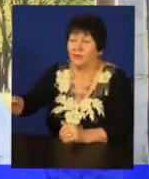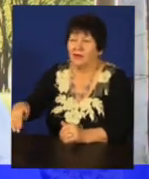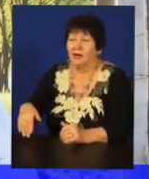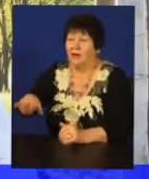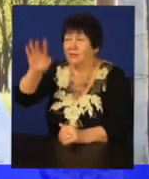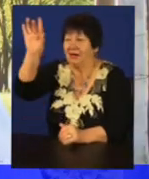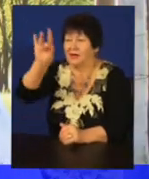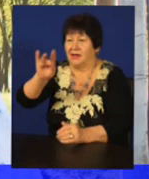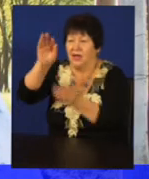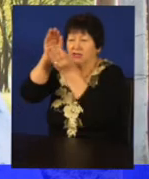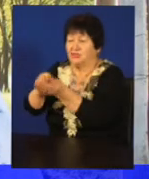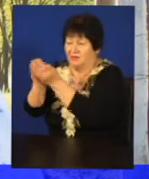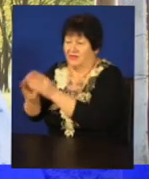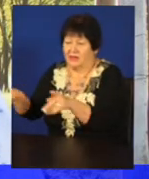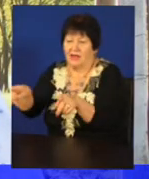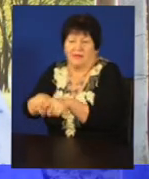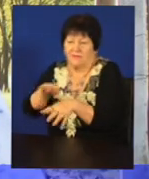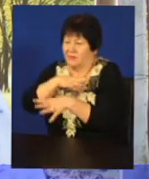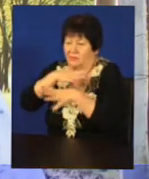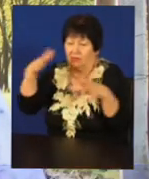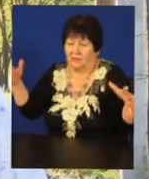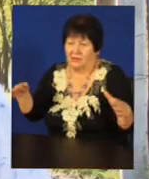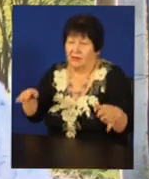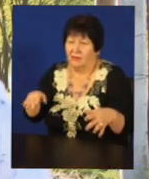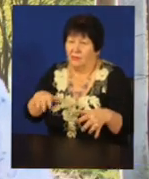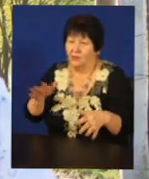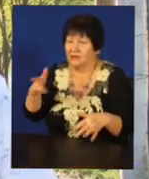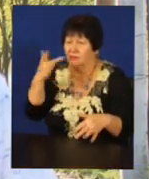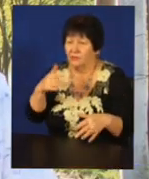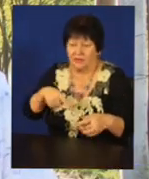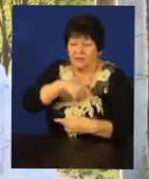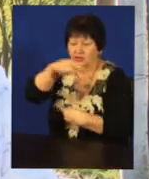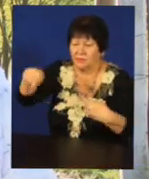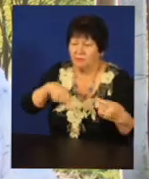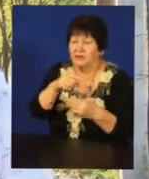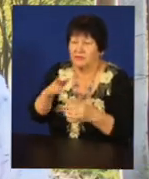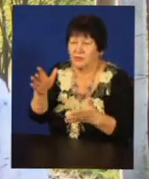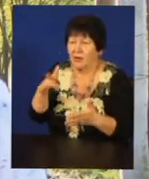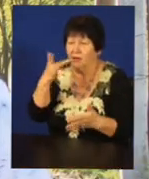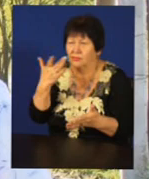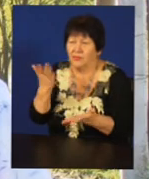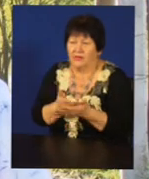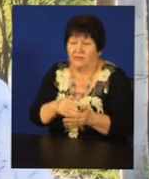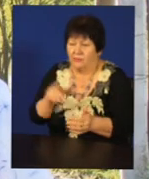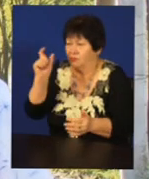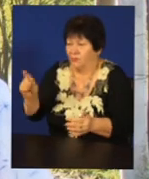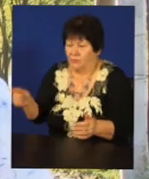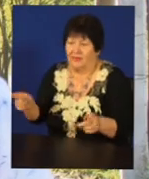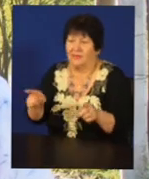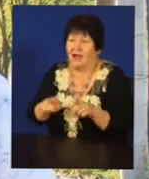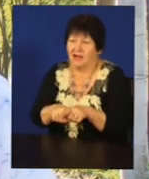Під лінг центірем акуло єсті, домні фереште, гуноїште, коли не мають помінити. Та джур при джур гуноїште, ну, що лумя аста, чи